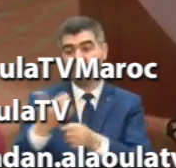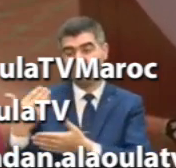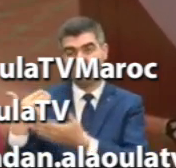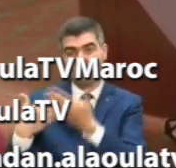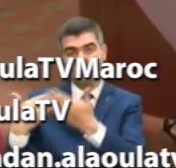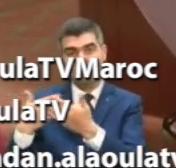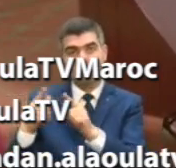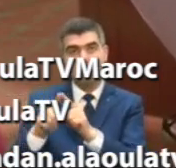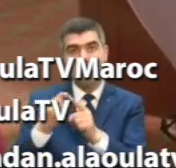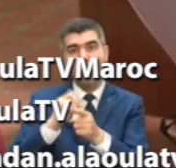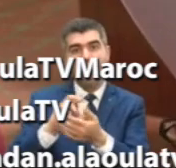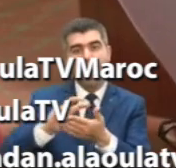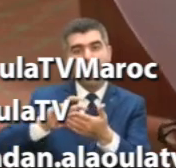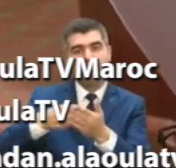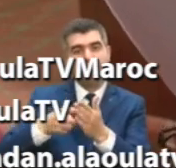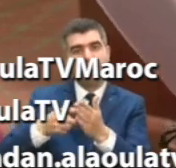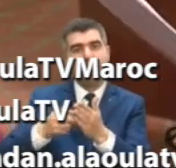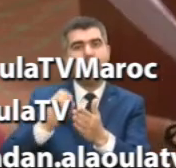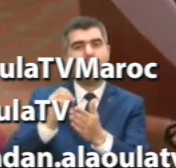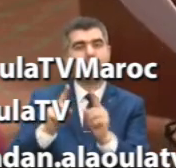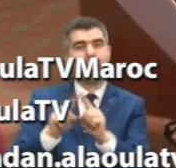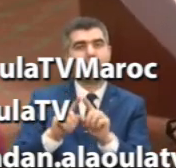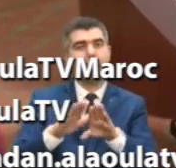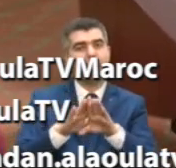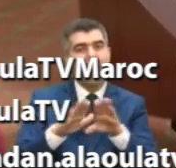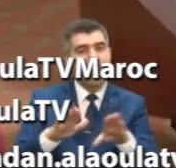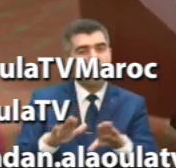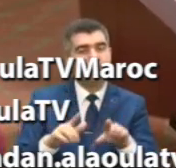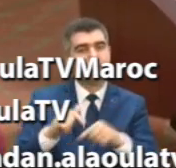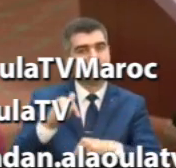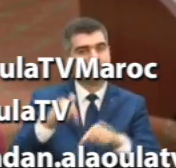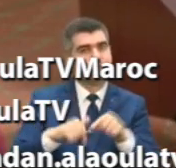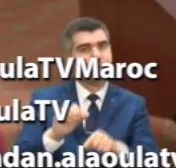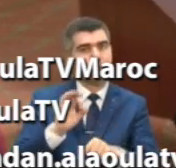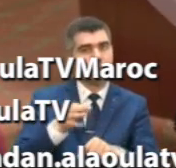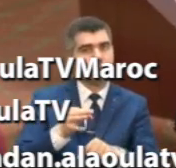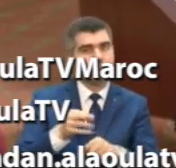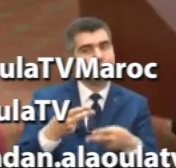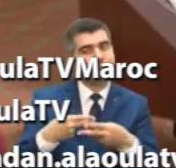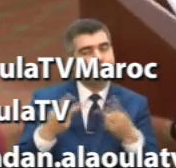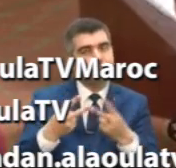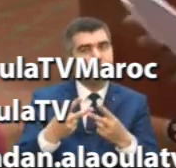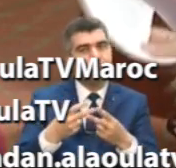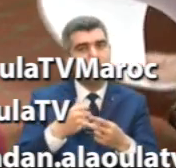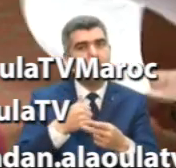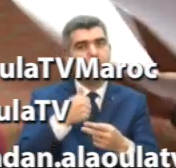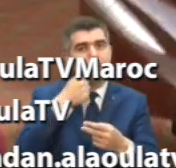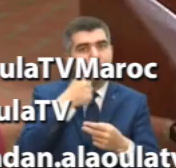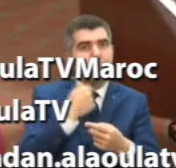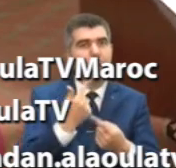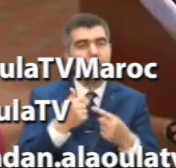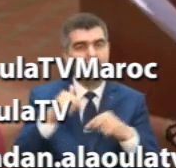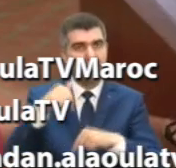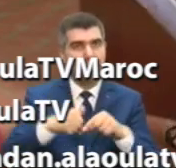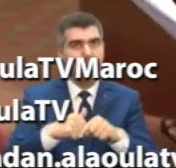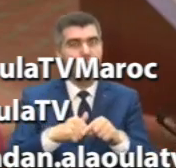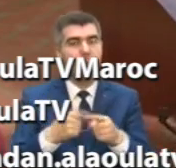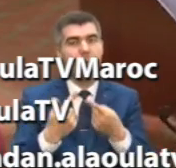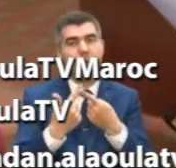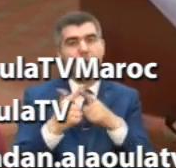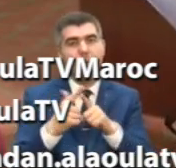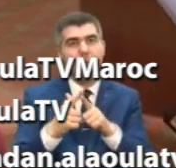هذه العملية ديال الاستيلاء غير المشروع على العقارات، وبرزت واحد العدد ديال الجرائم منظمه. حنا خدينا واحد العدد